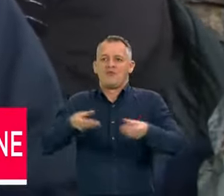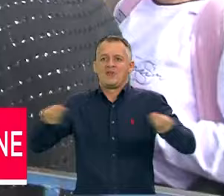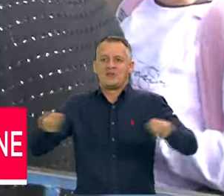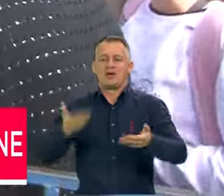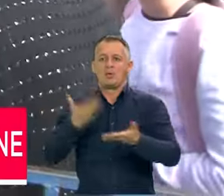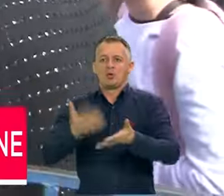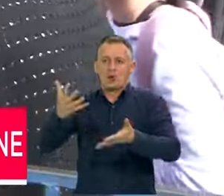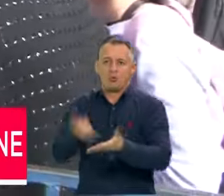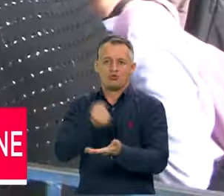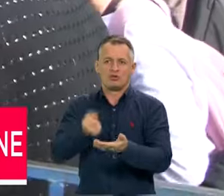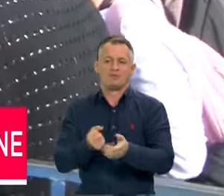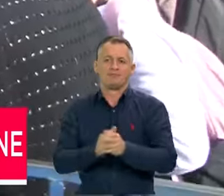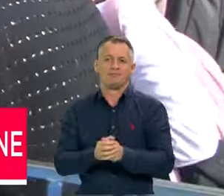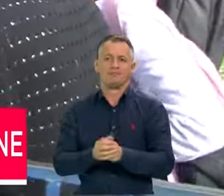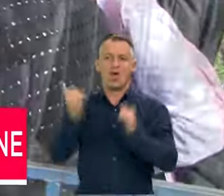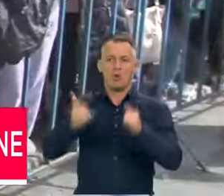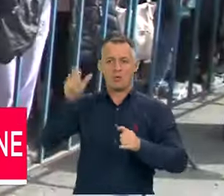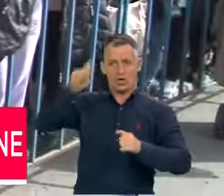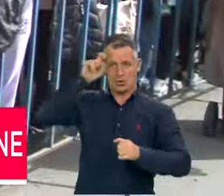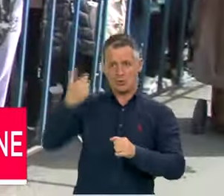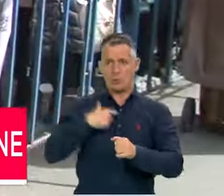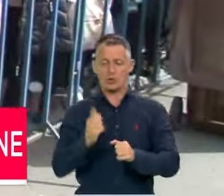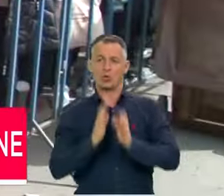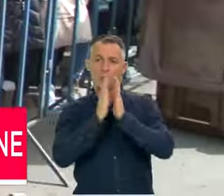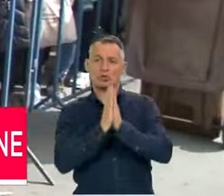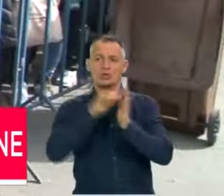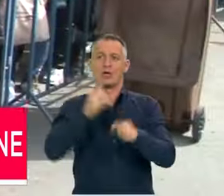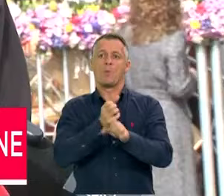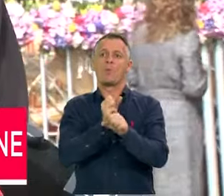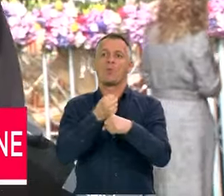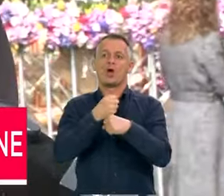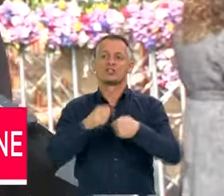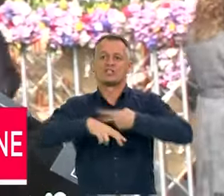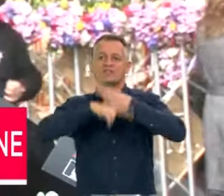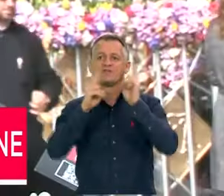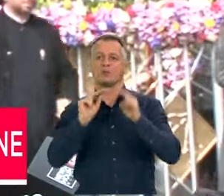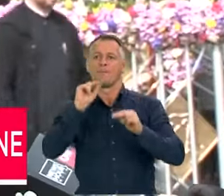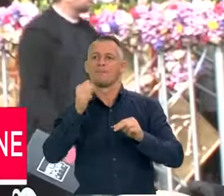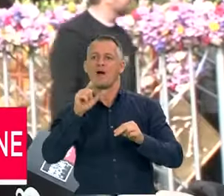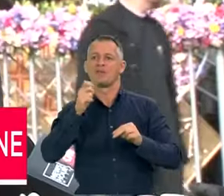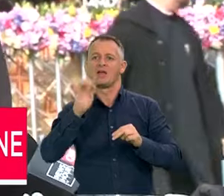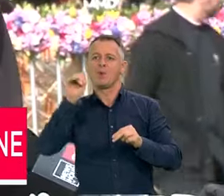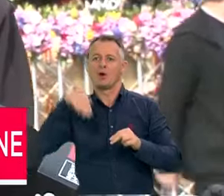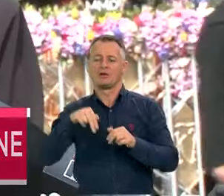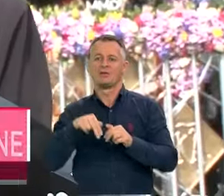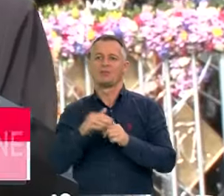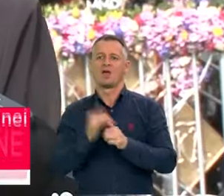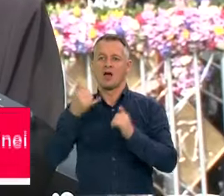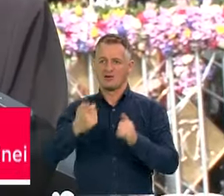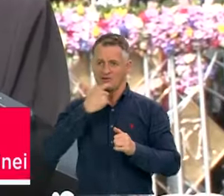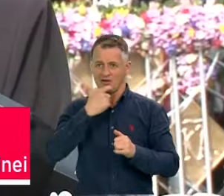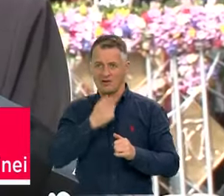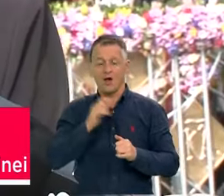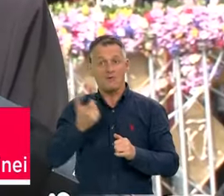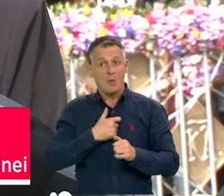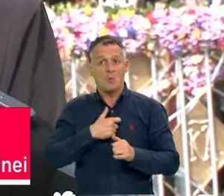mult de atât acum credincioșii se vor putea ruga și la moaștele sfântului Pantelimon anul acesta avem Bucuria de a ne închina și Sfântului Mare